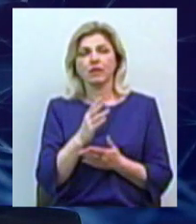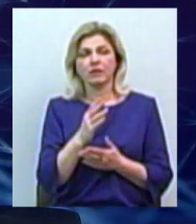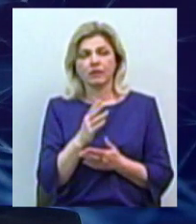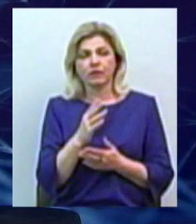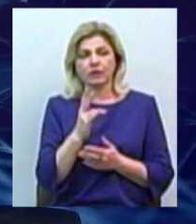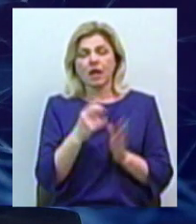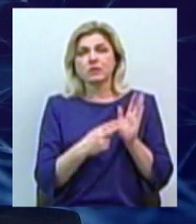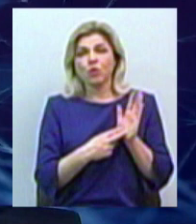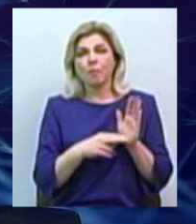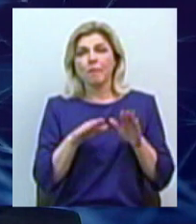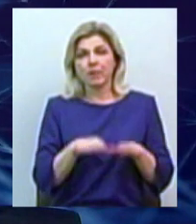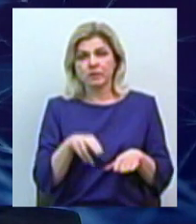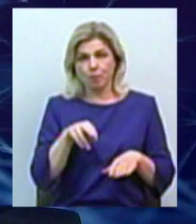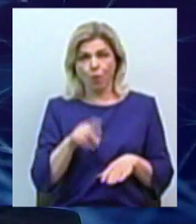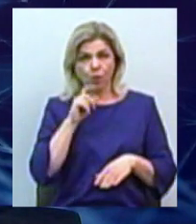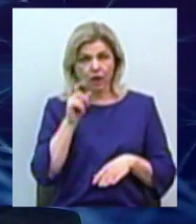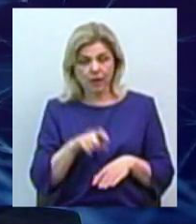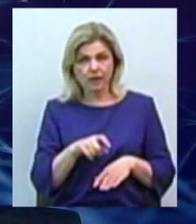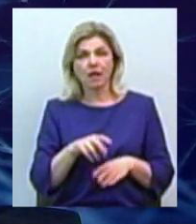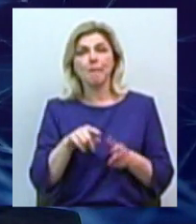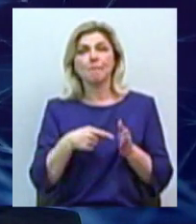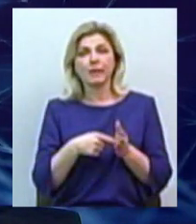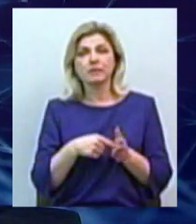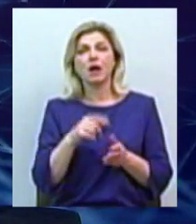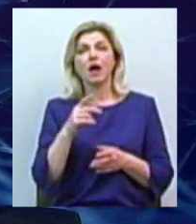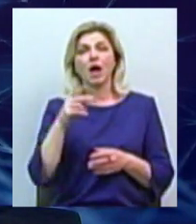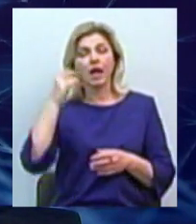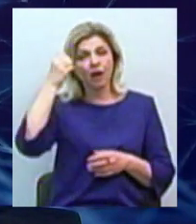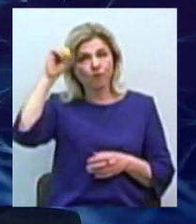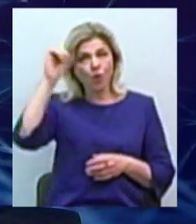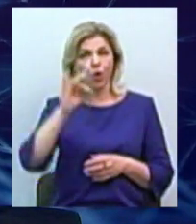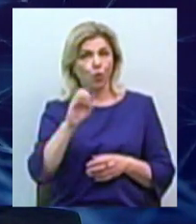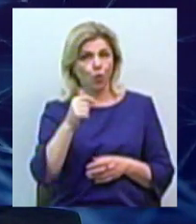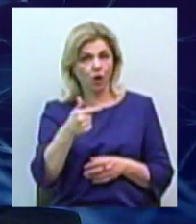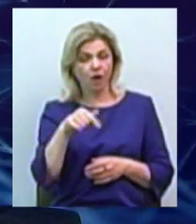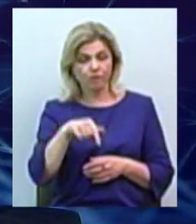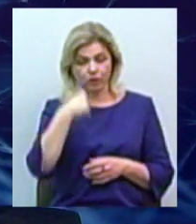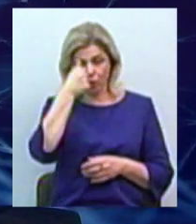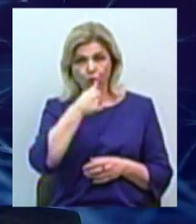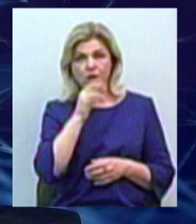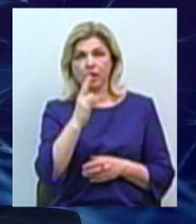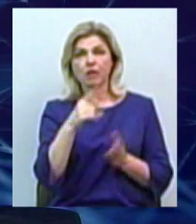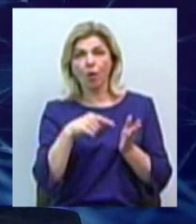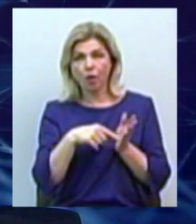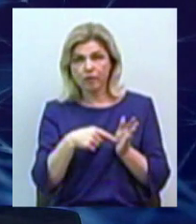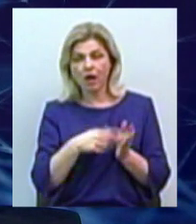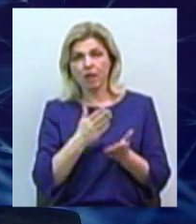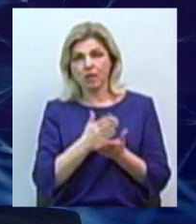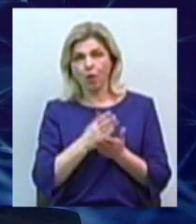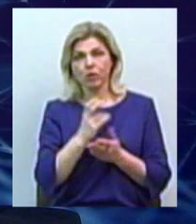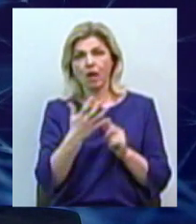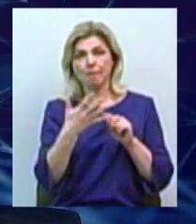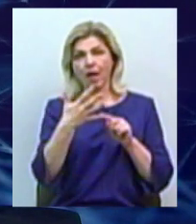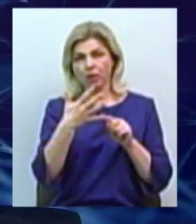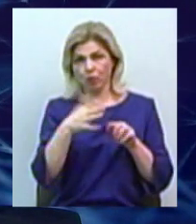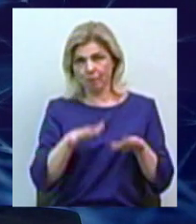знаходилося на 7-му місці по Україні. За містом Миколаєвом йшов Кривий Ріг. В цьому році місто Миколаїв знаходиться вже на 5-му місці.